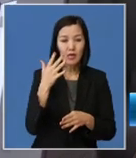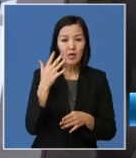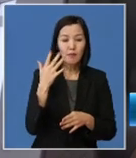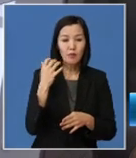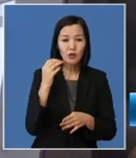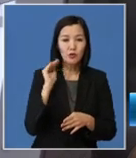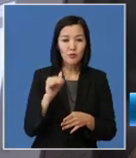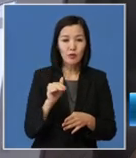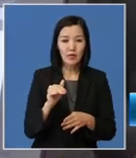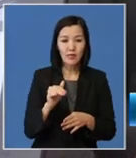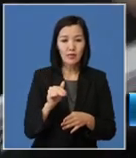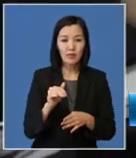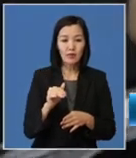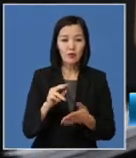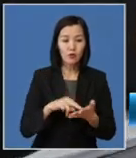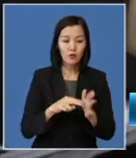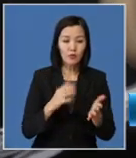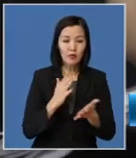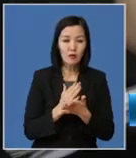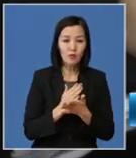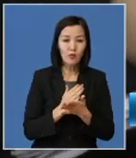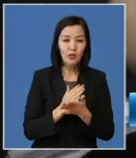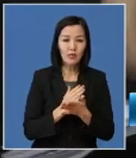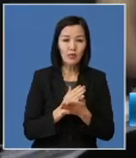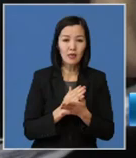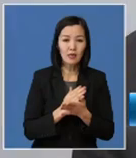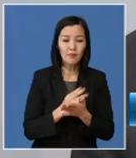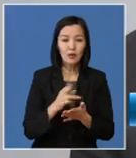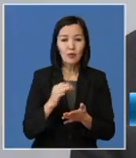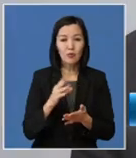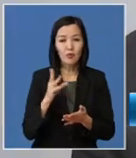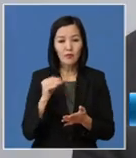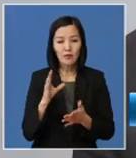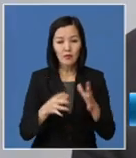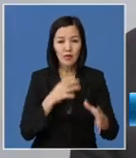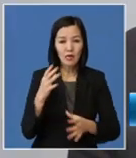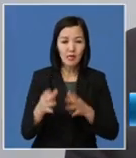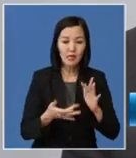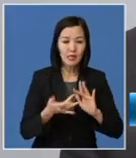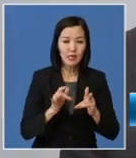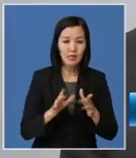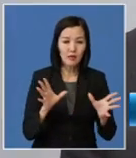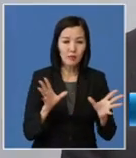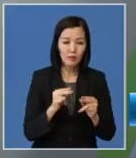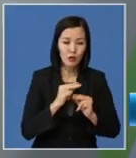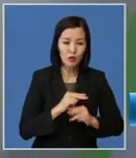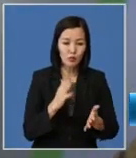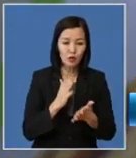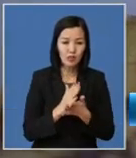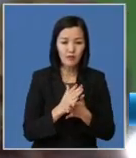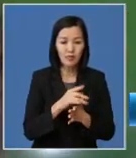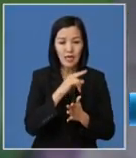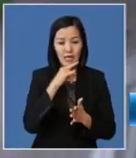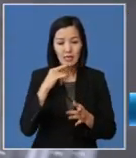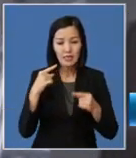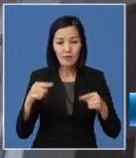көзделген. Қазір облыстық туризм басқармасы TripAdvisor және Profit Travel халықаралық интернет порталдарымен жұмыс істеп жатыр. Бұл Ресейден